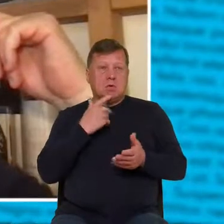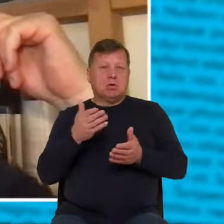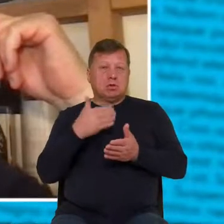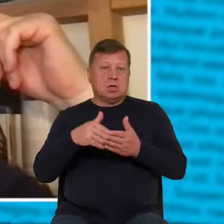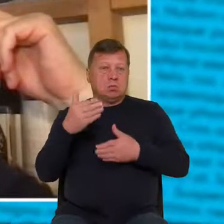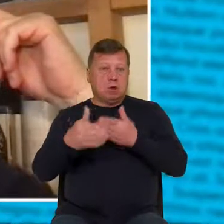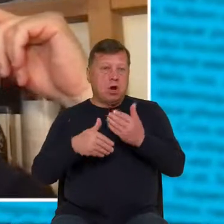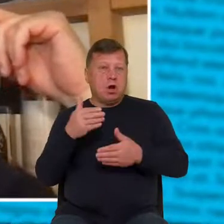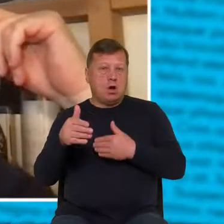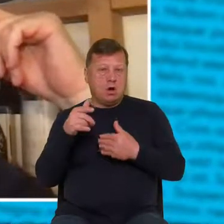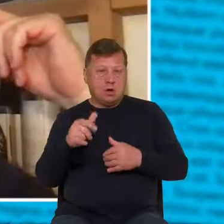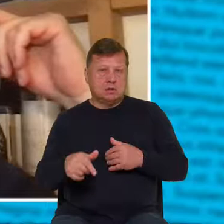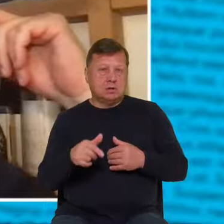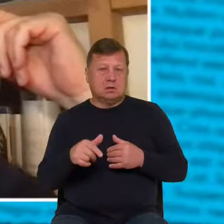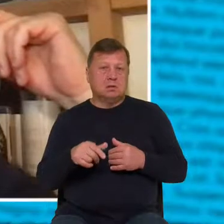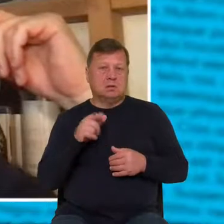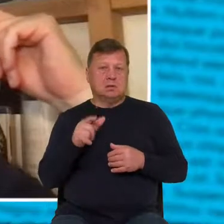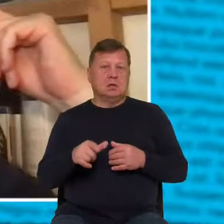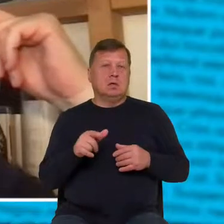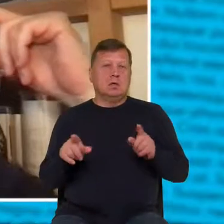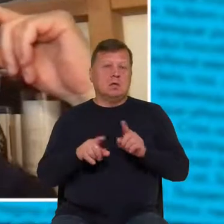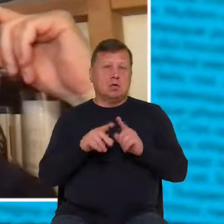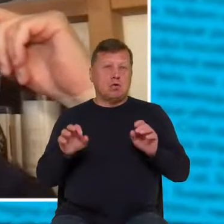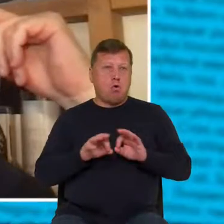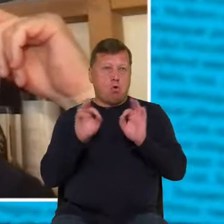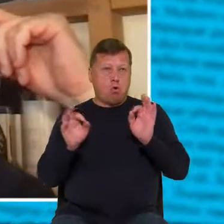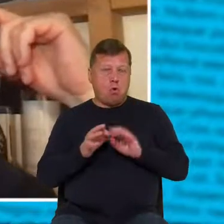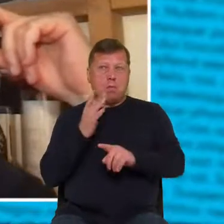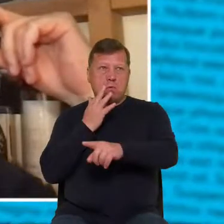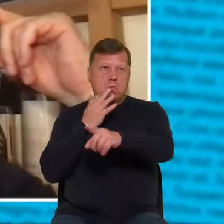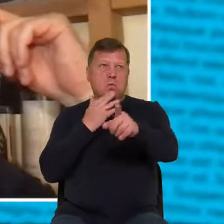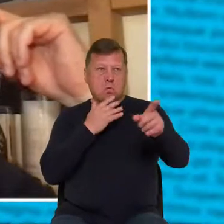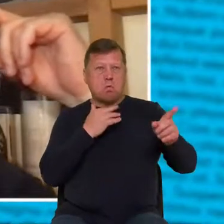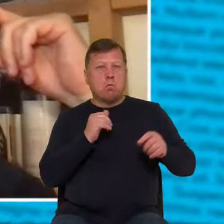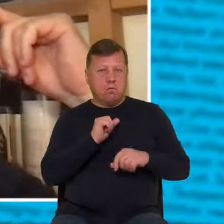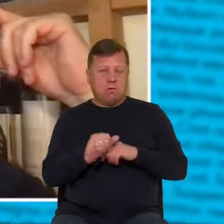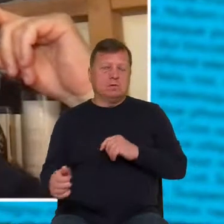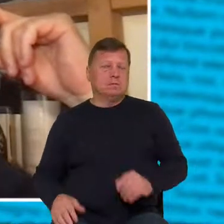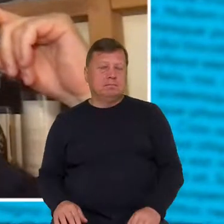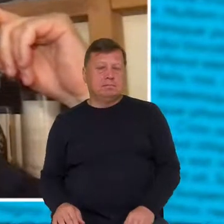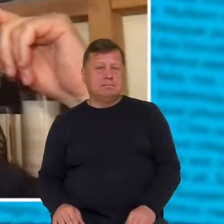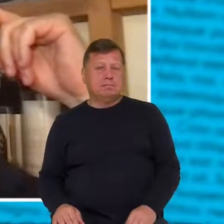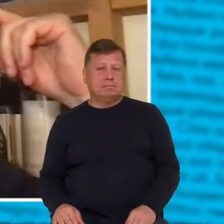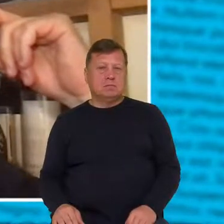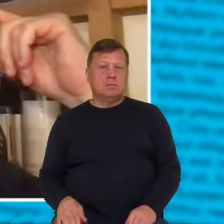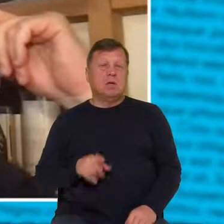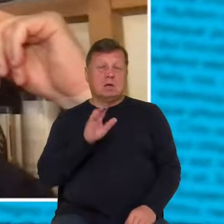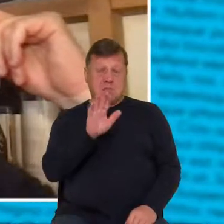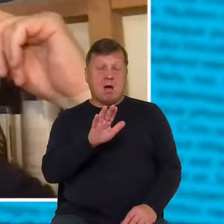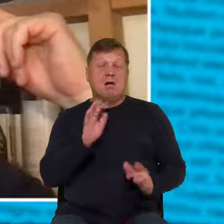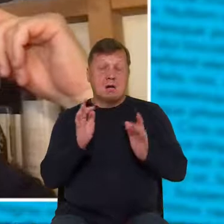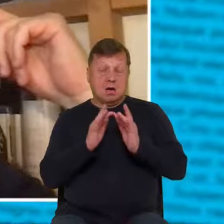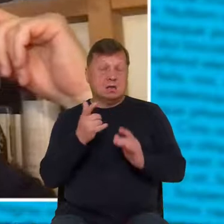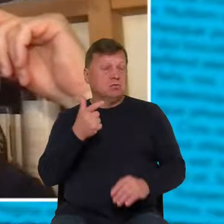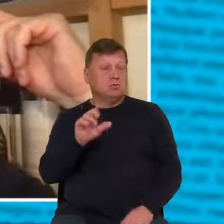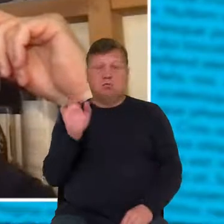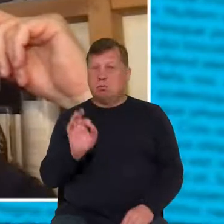o którym się mówi na poziomach również ogólnych. Wszyscy ci, którzy o tym mówią, w 100% mają